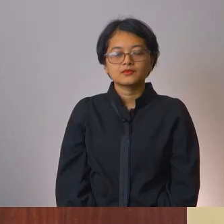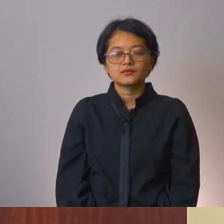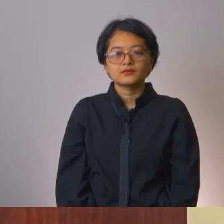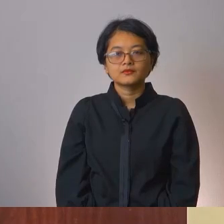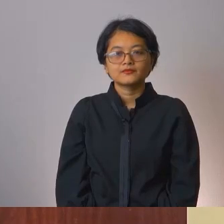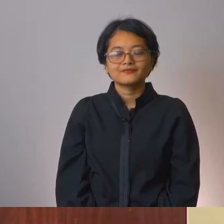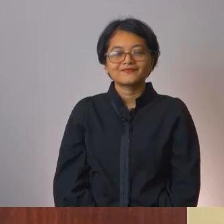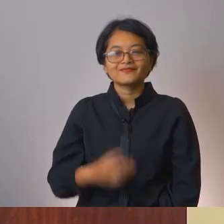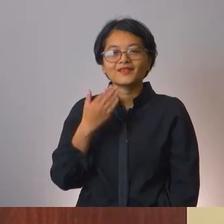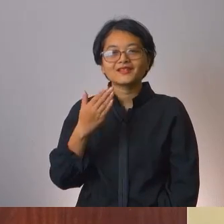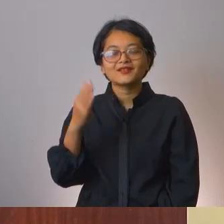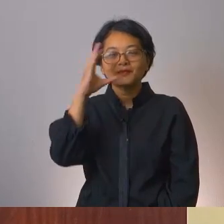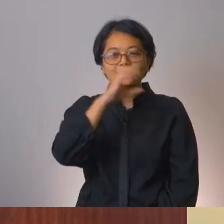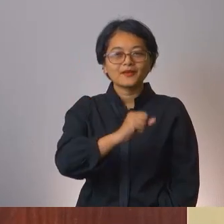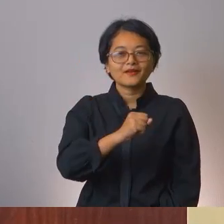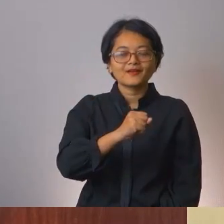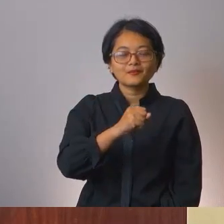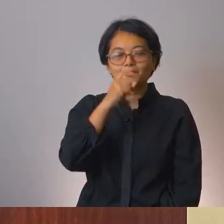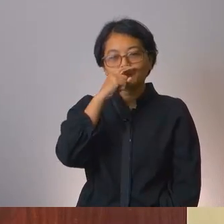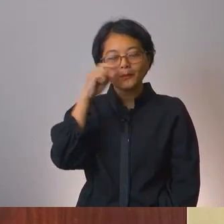Selamat malam Bapak, Ibu, Saudara, Saudariku.